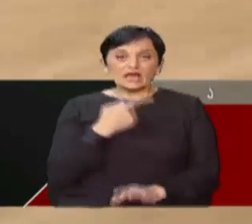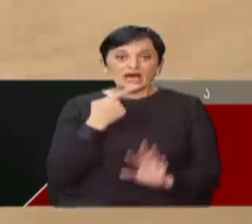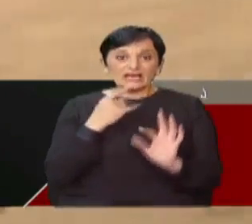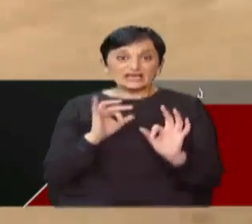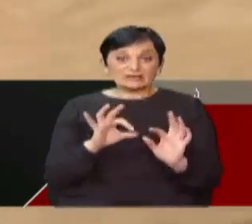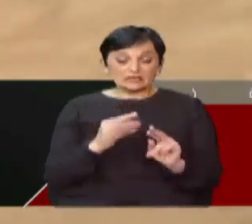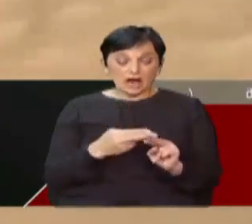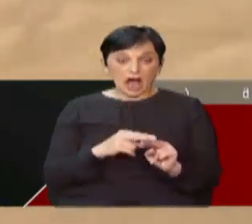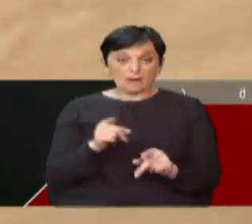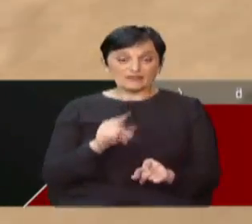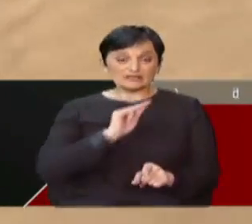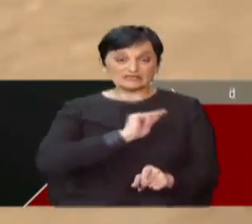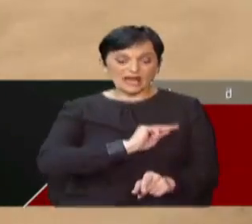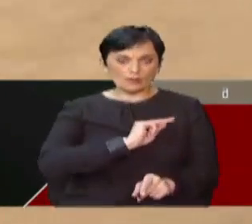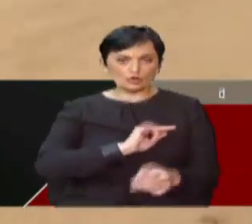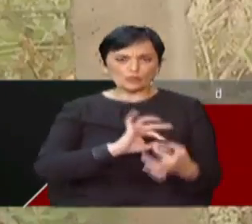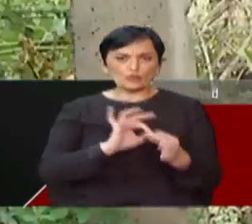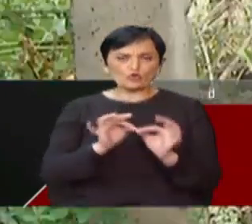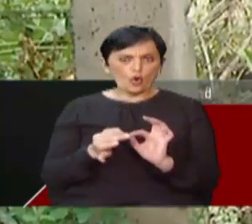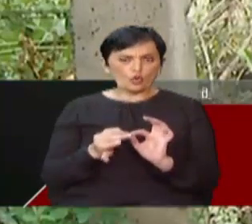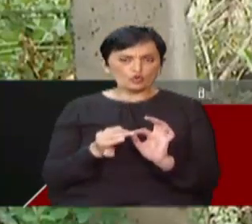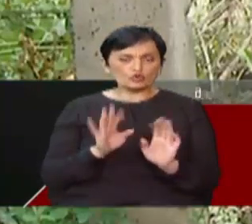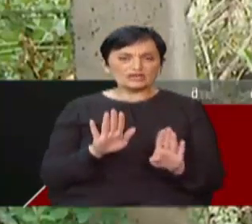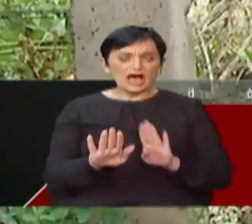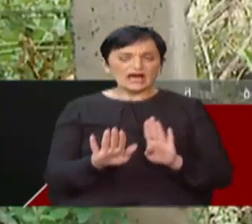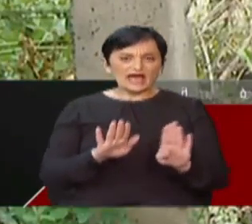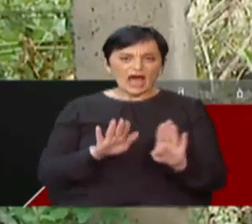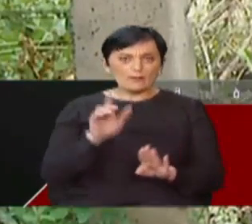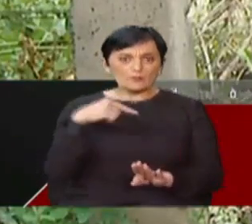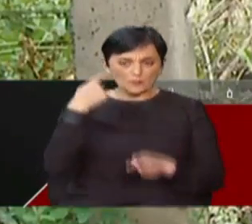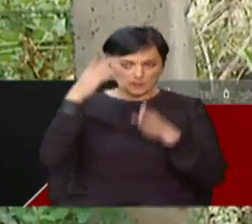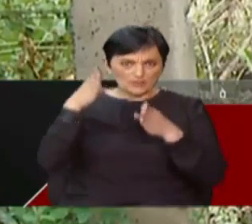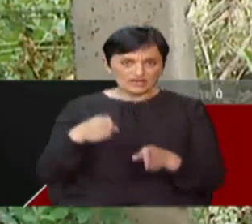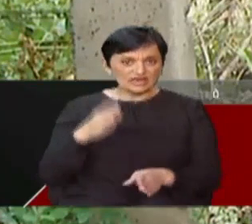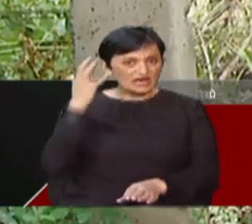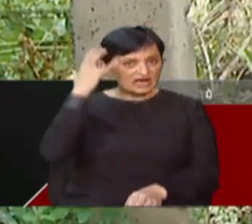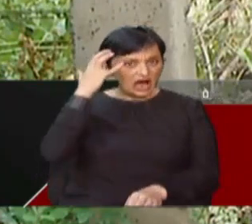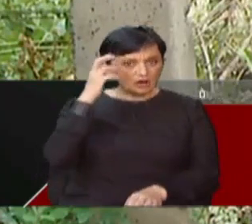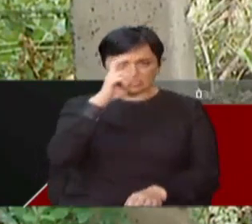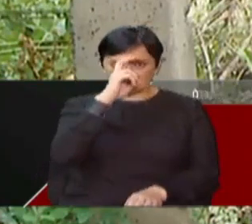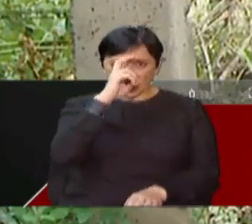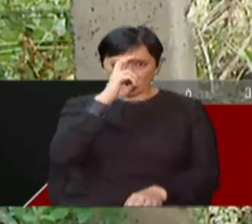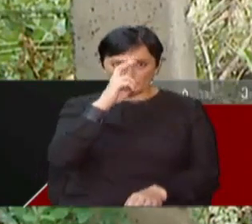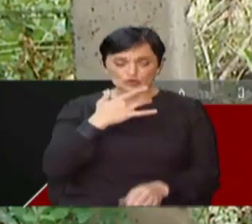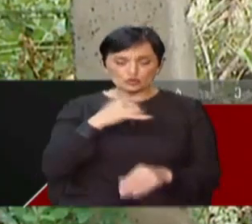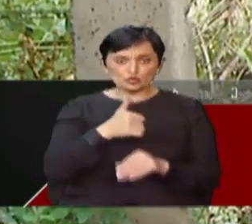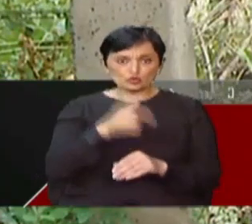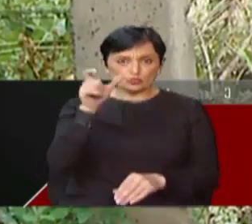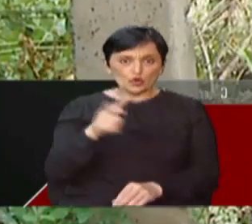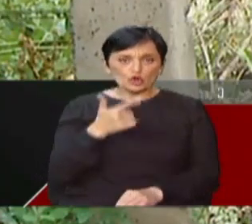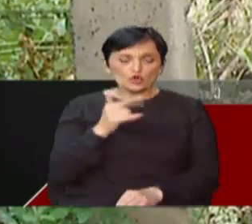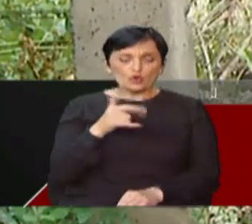რომ ამ სამუშაოებს კონკრეტულად ხელმძღვანელობდა პირადად კახეთში სახელმწიფო რწმუნებული